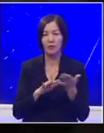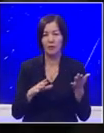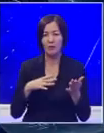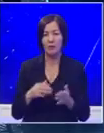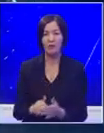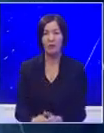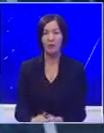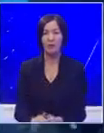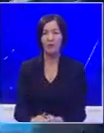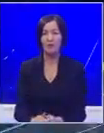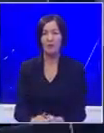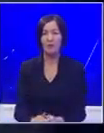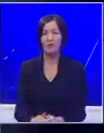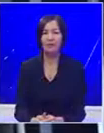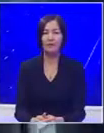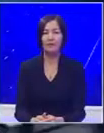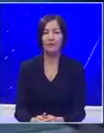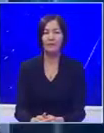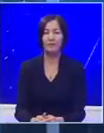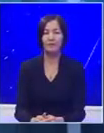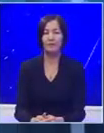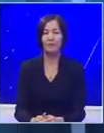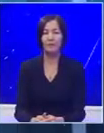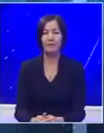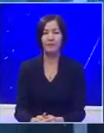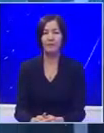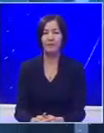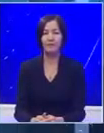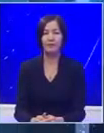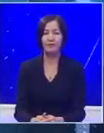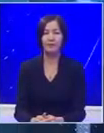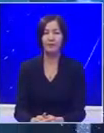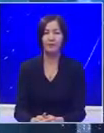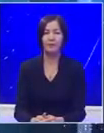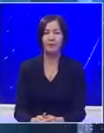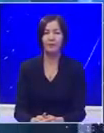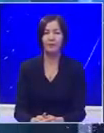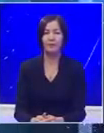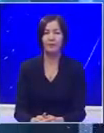Жазира Исаева, Адель Ақжеркенова, Ербол Атантелов, Жетісу телеарнасы.